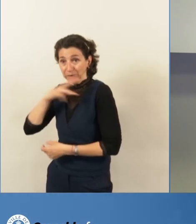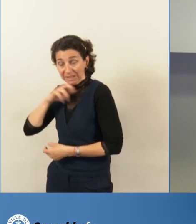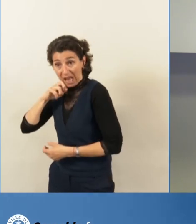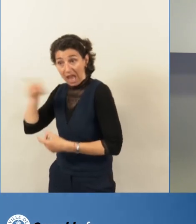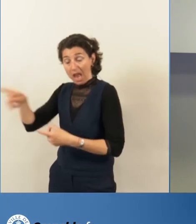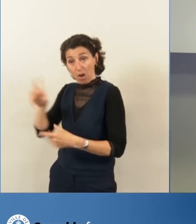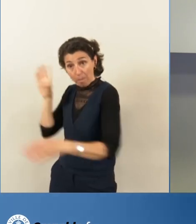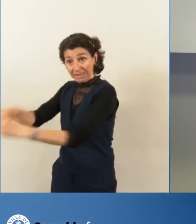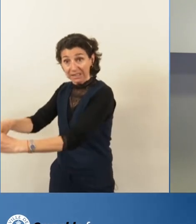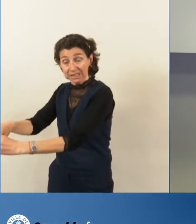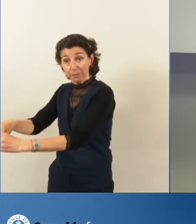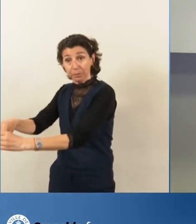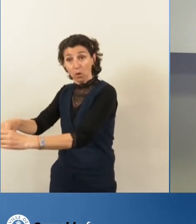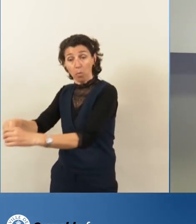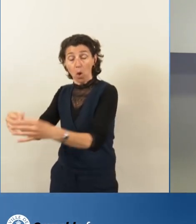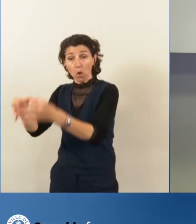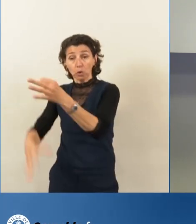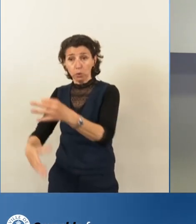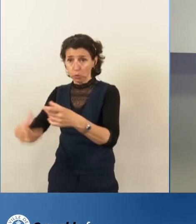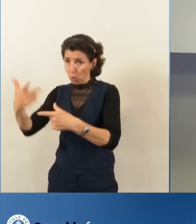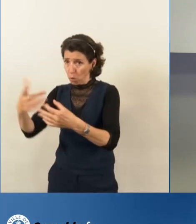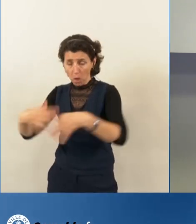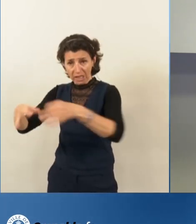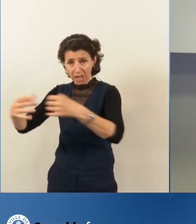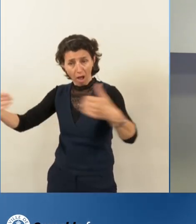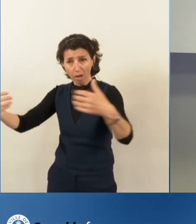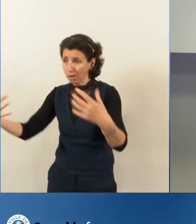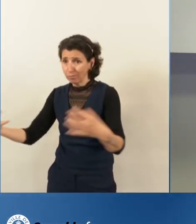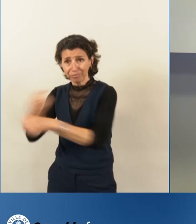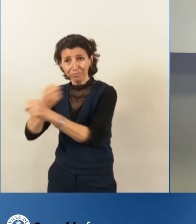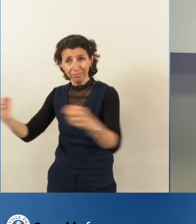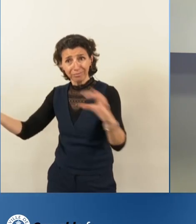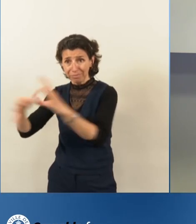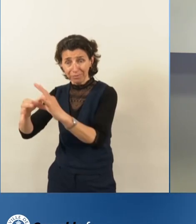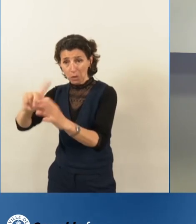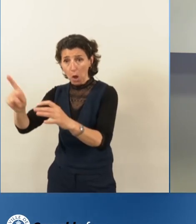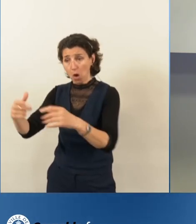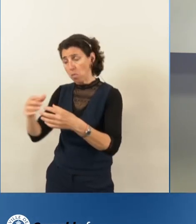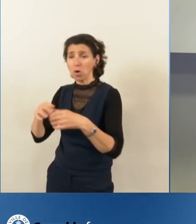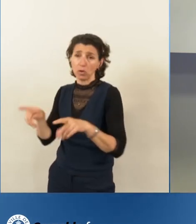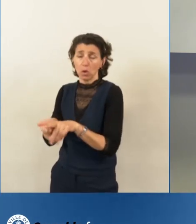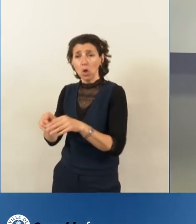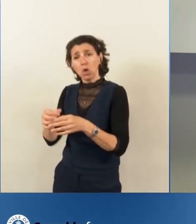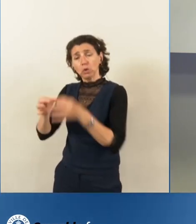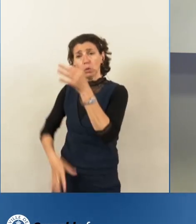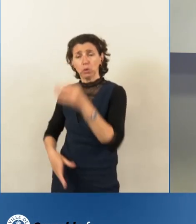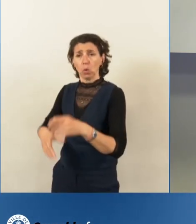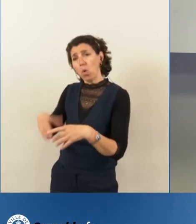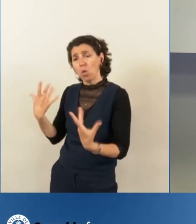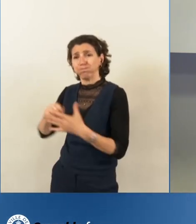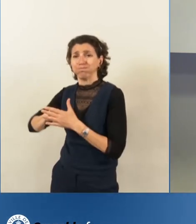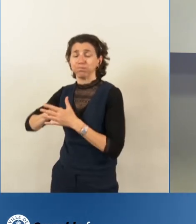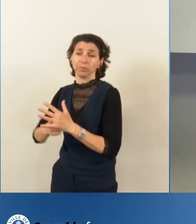est contre la solution à deux États qui est la pollution française et puis s'il fallait pointer du doigt